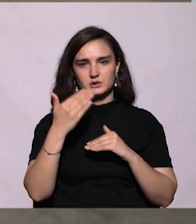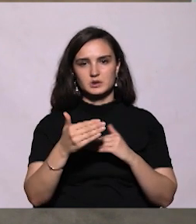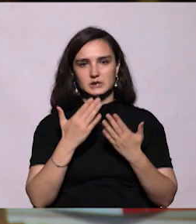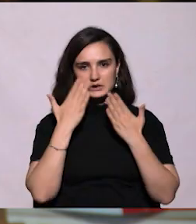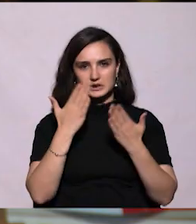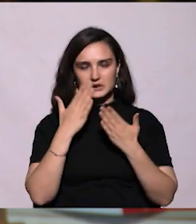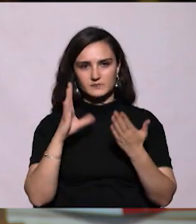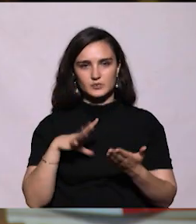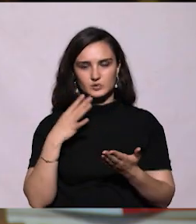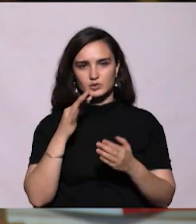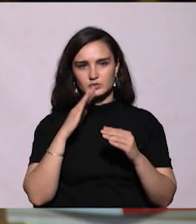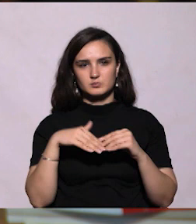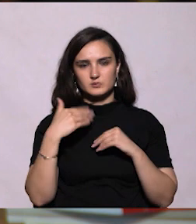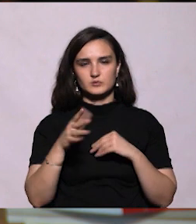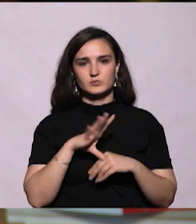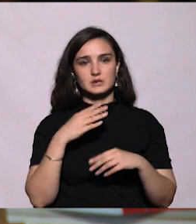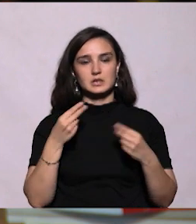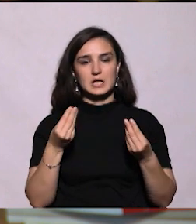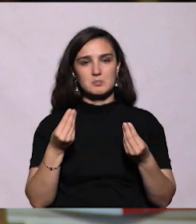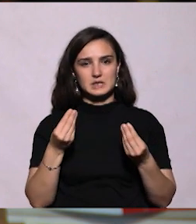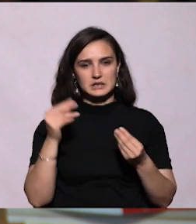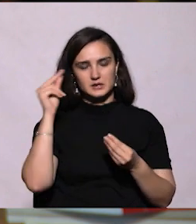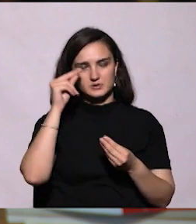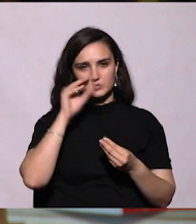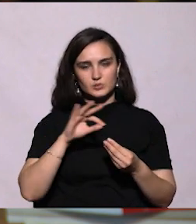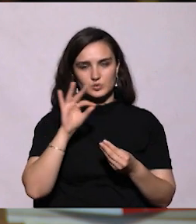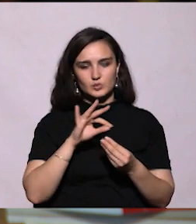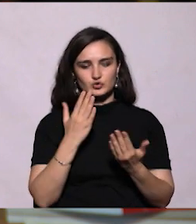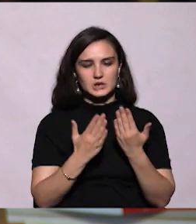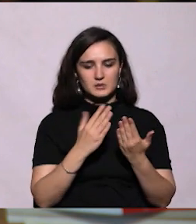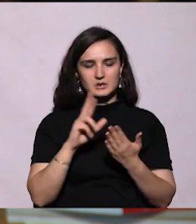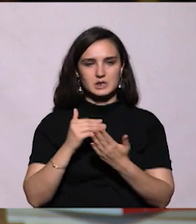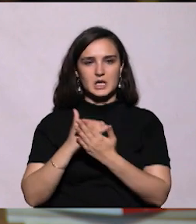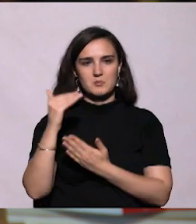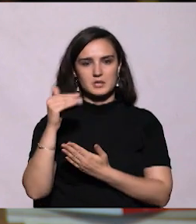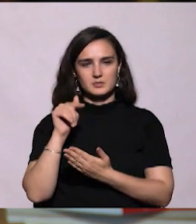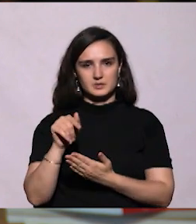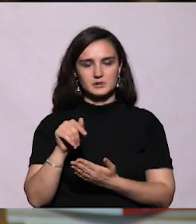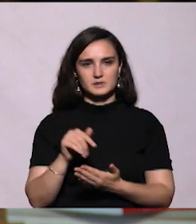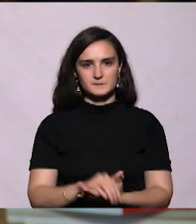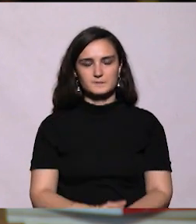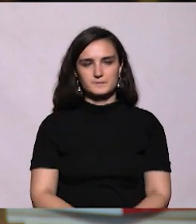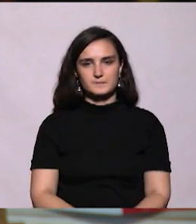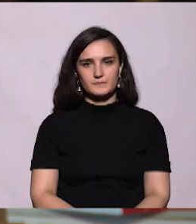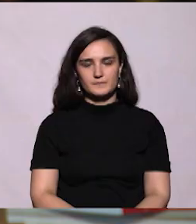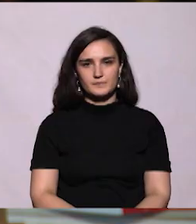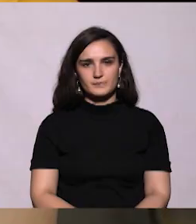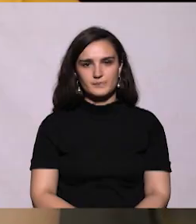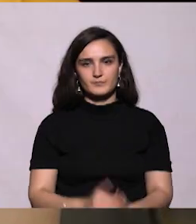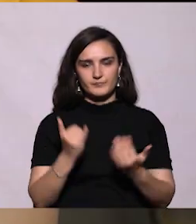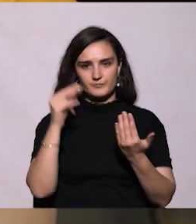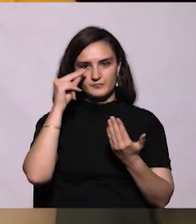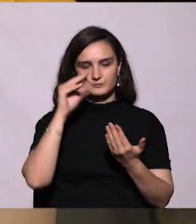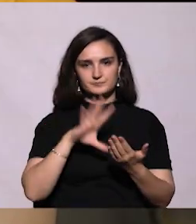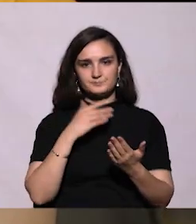reading. After that, we had grammar, learning about comparative and superlative adjectives. დღეს